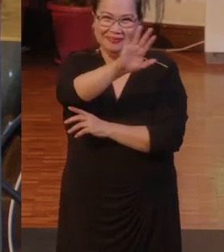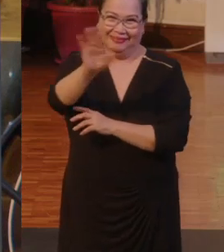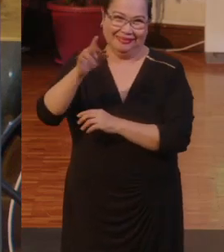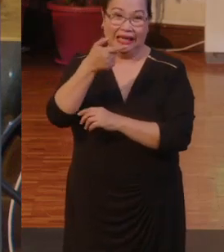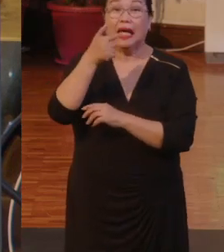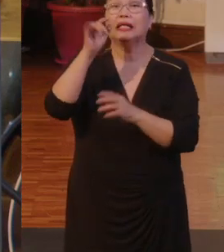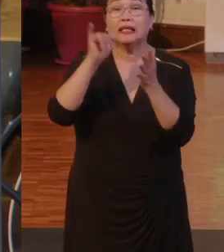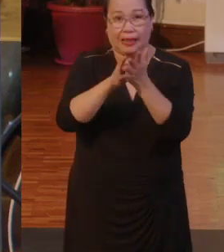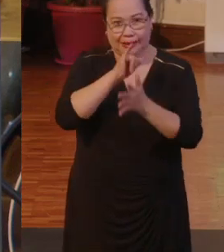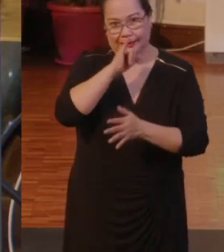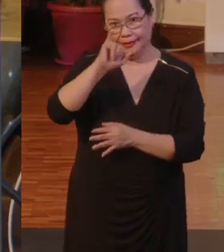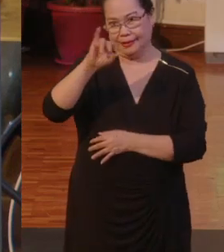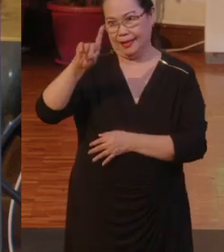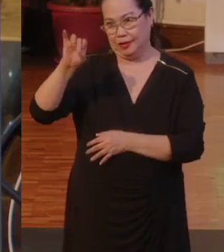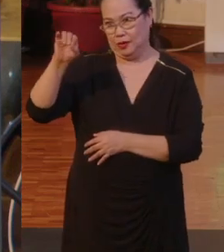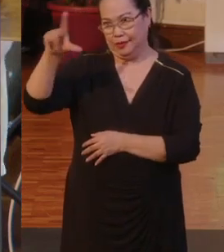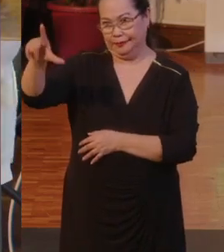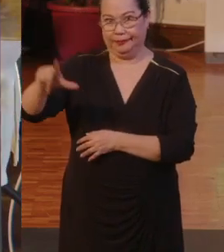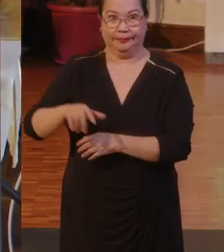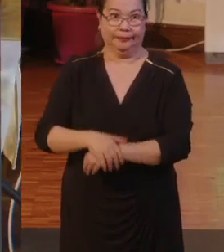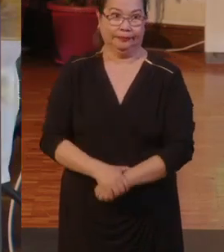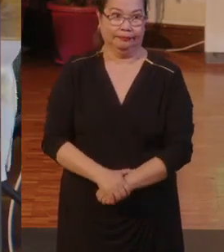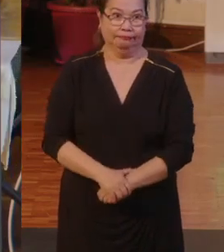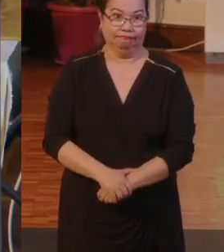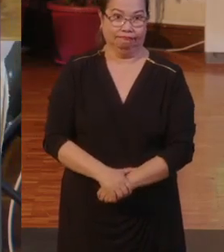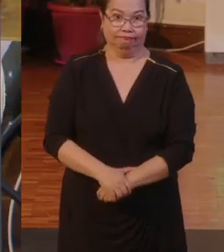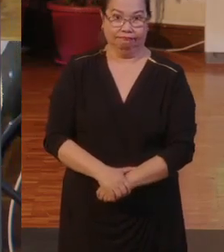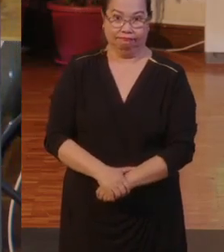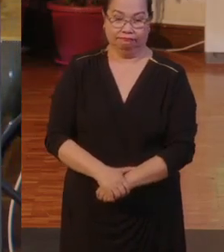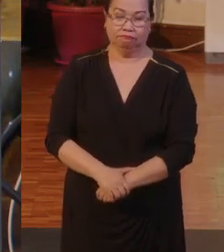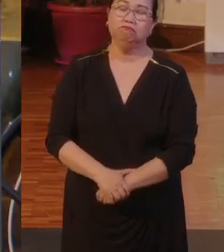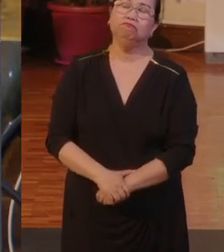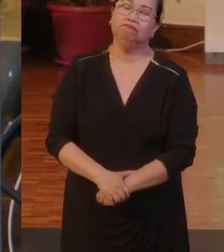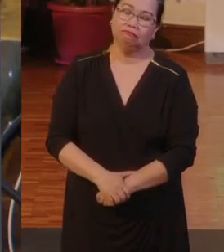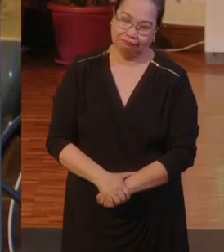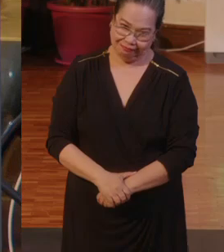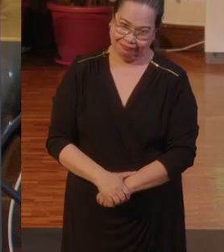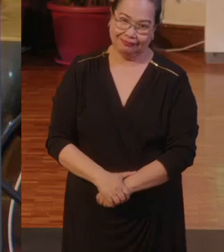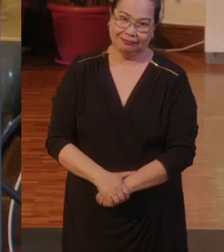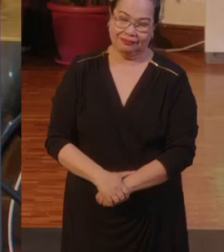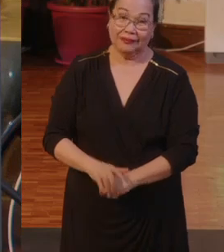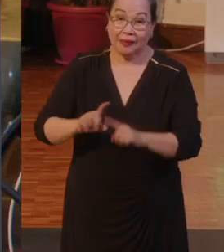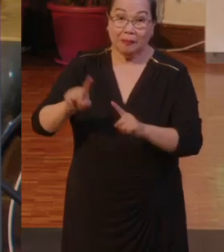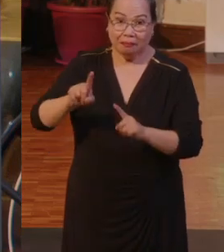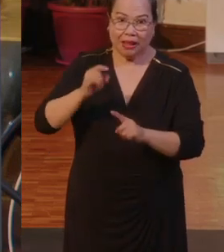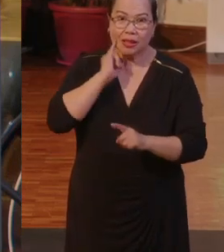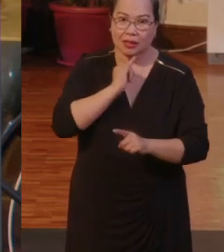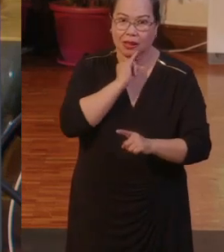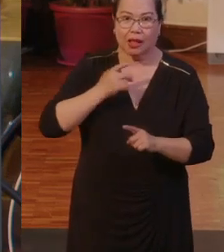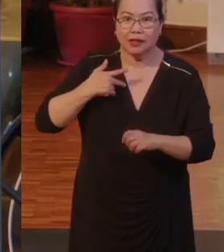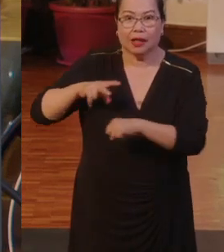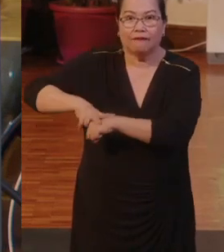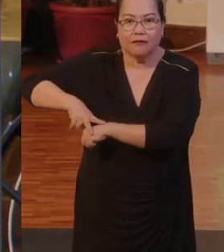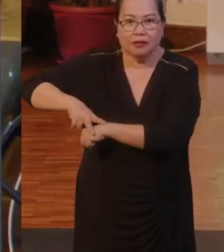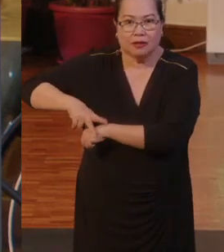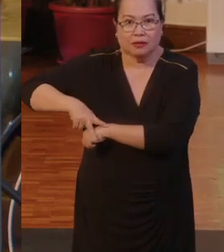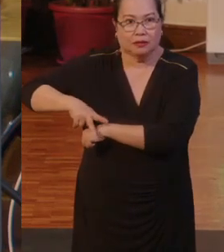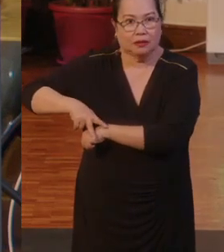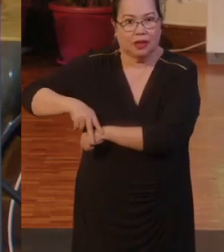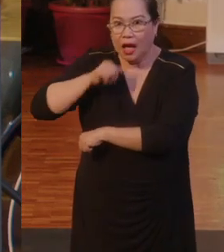as sheep to be slaughtered. No, sabi ni Pablo, no! In all these things,